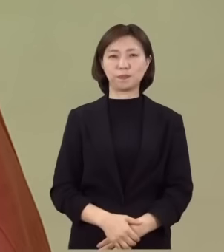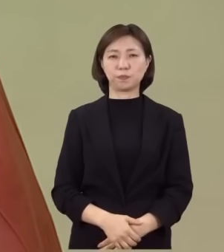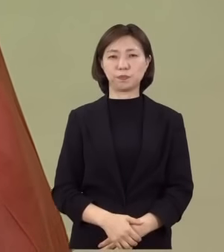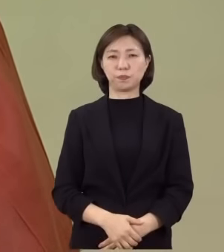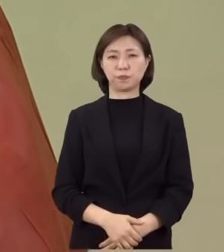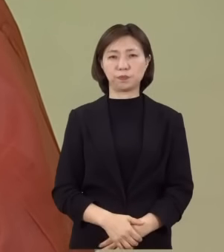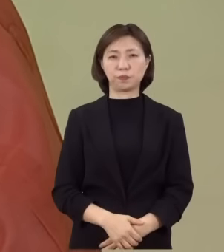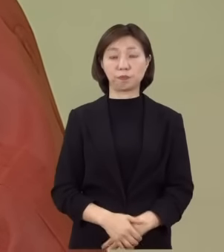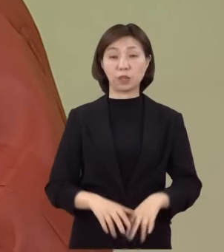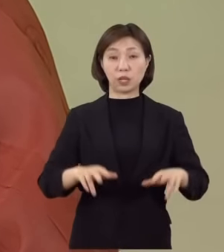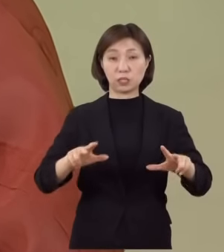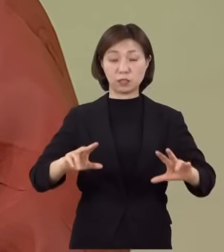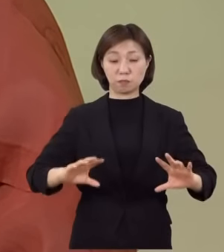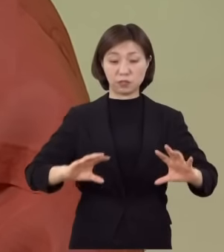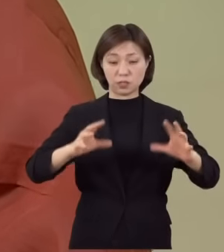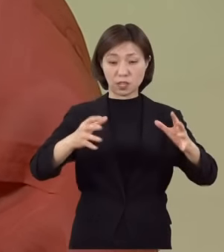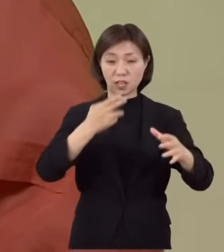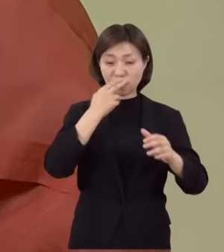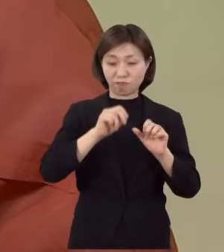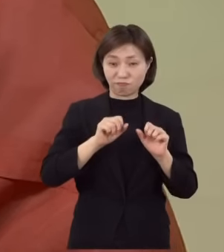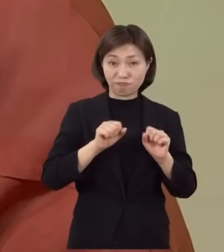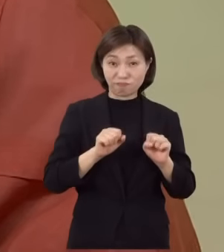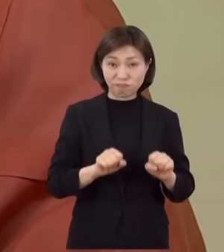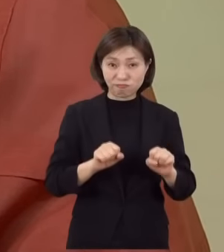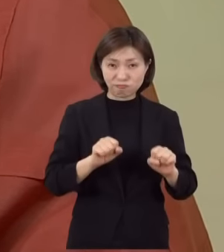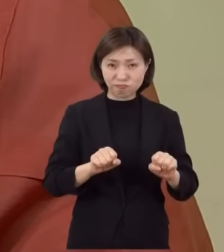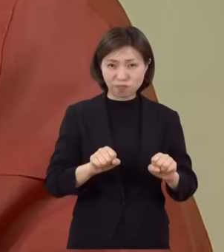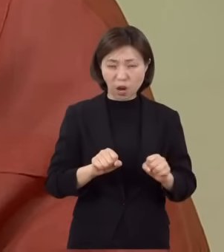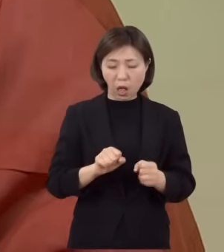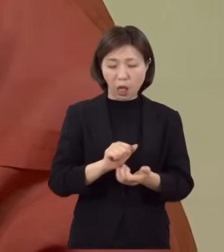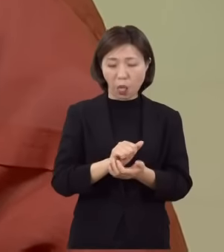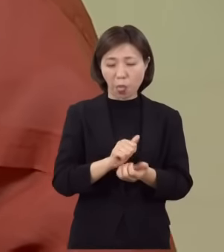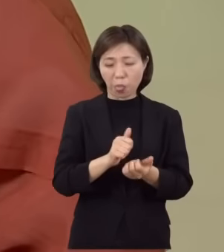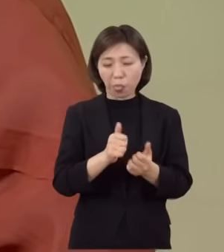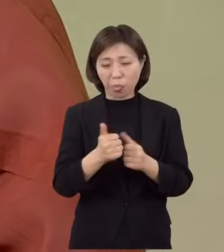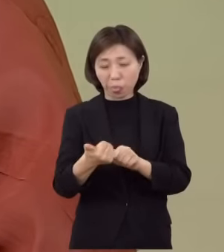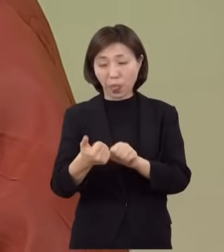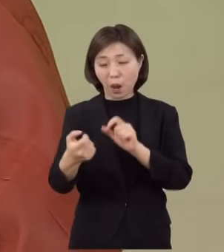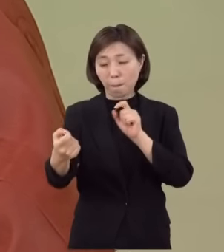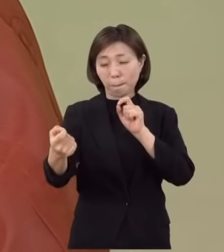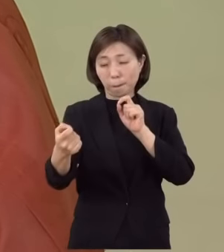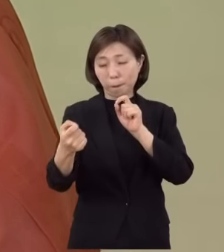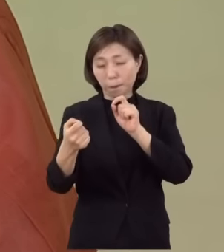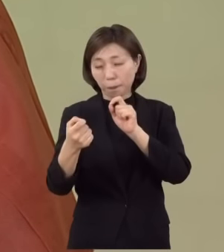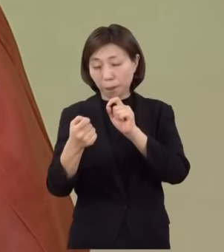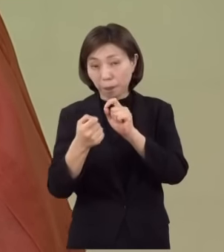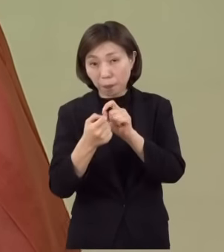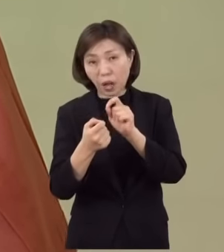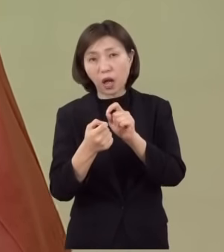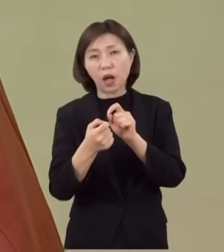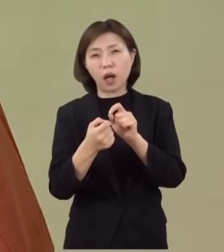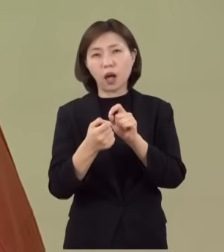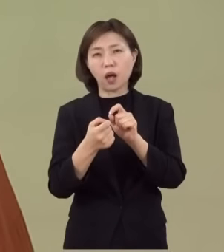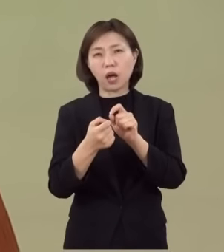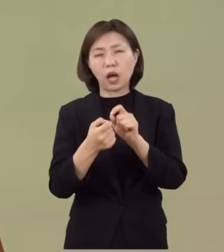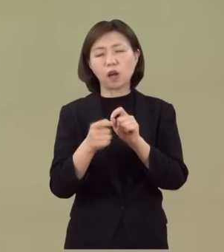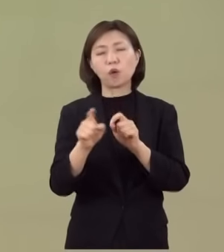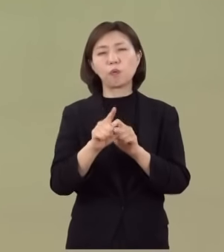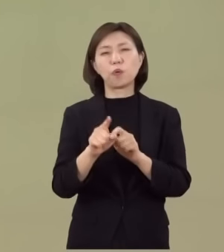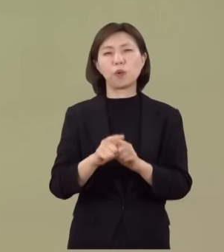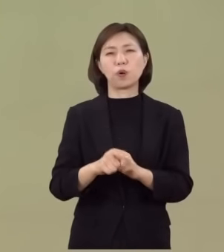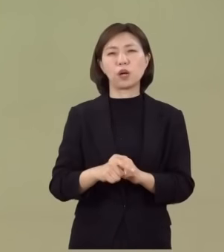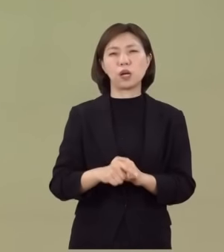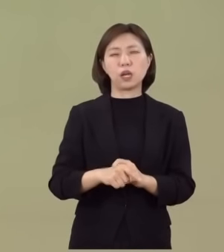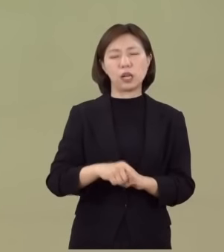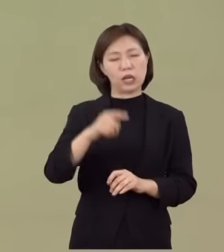세간의 수명이 아직 다하지 않았으면 업장의 소멸로 병이 금방 낮게